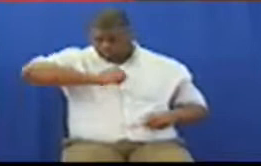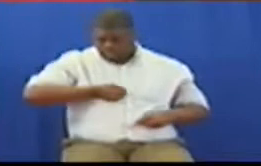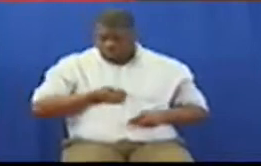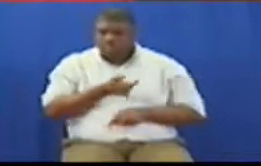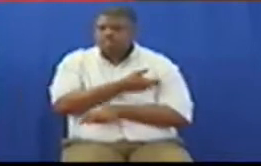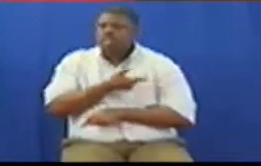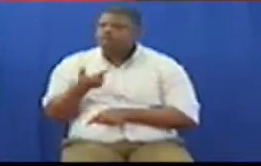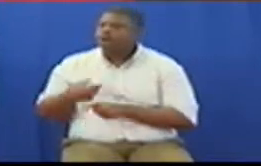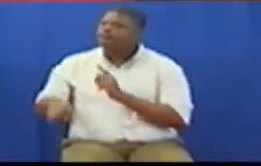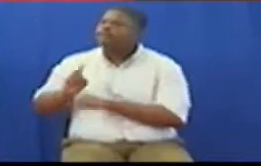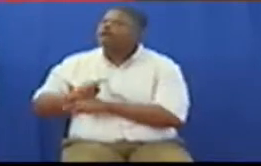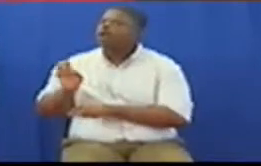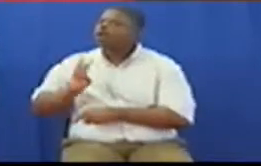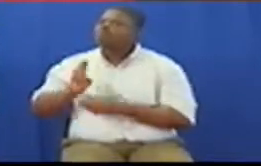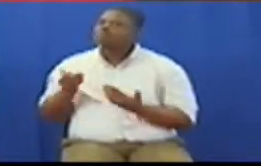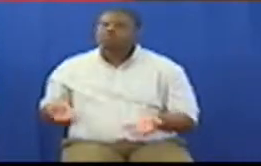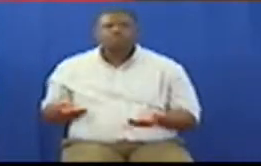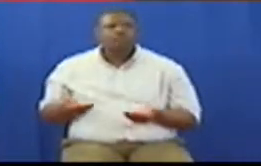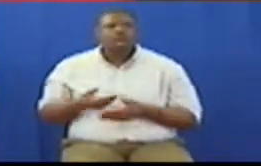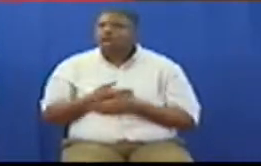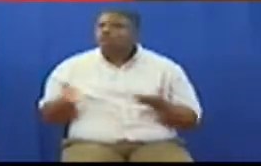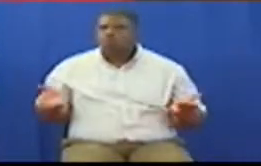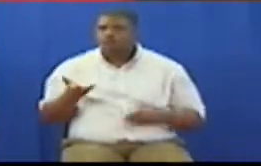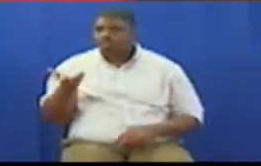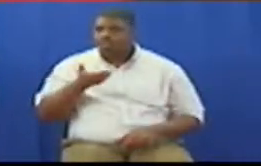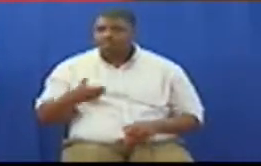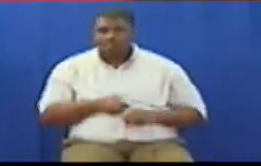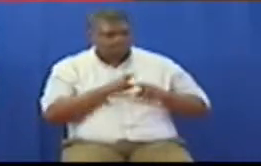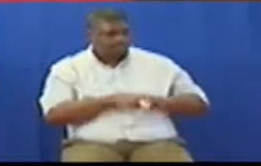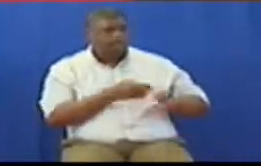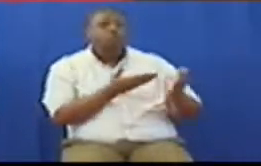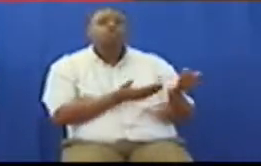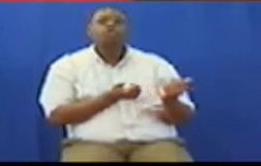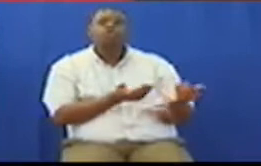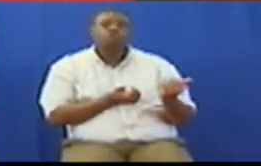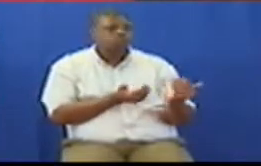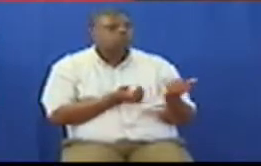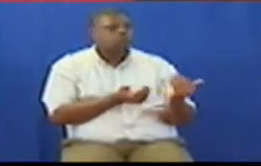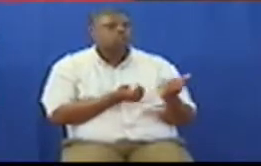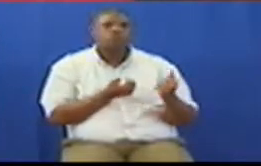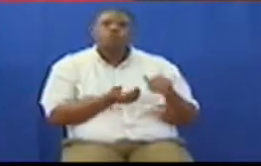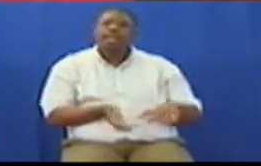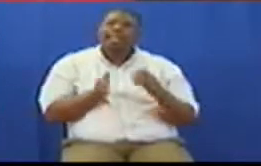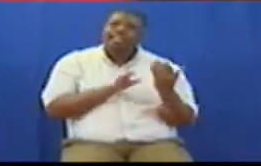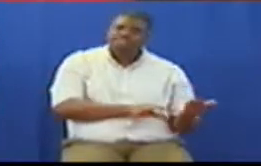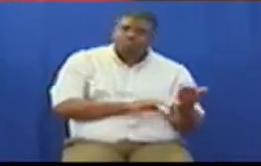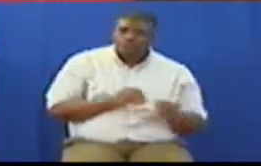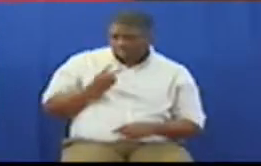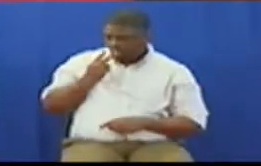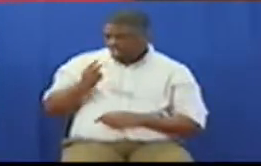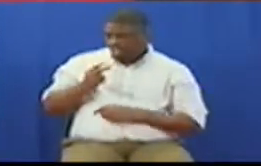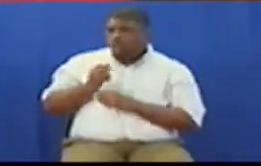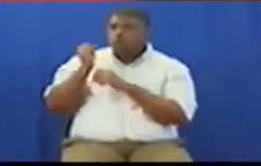wapi za asilia. Hakuna jamii yoyote itakayokana kusubiri kifo, lazima itaangalia